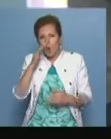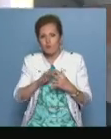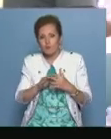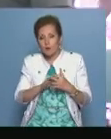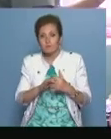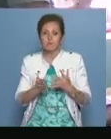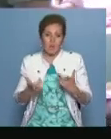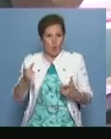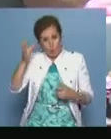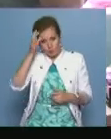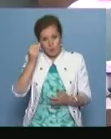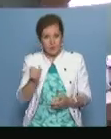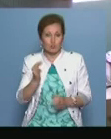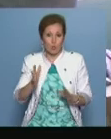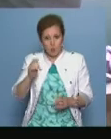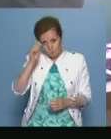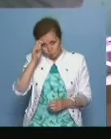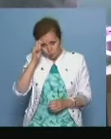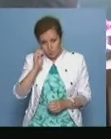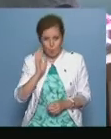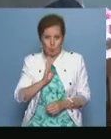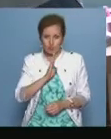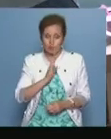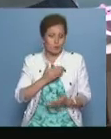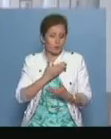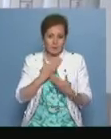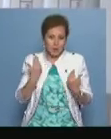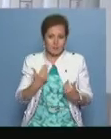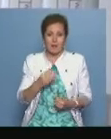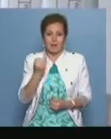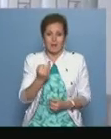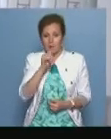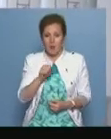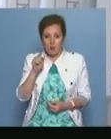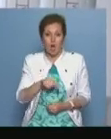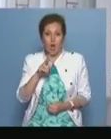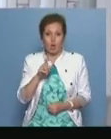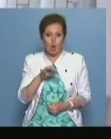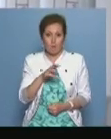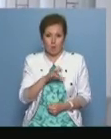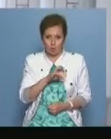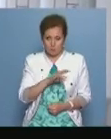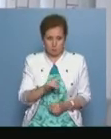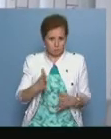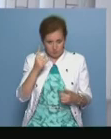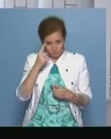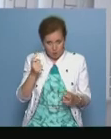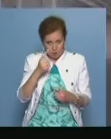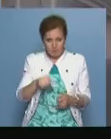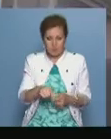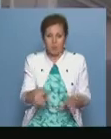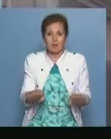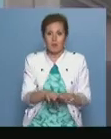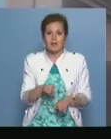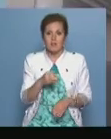Алексеевич. Ученых интересует только мужчину. У женщин нет Y-хромосомы, именно она несет большую часть информации. Выявляется гаплотип, так